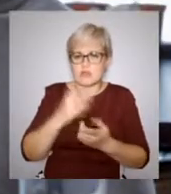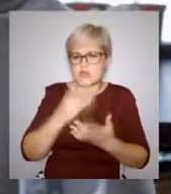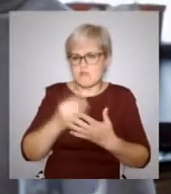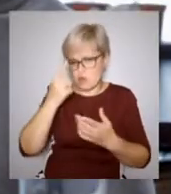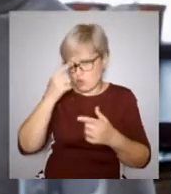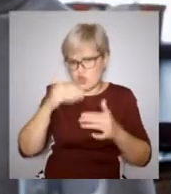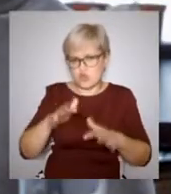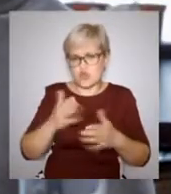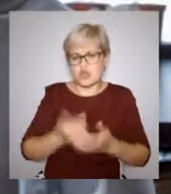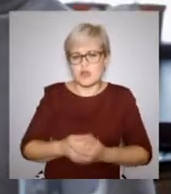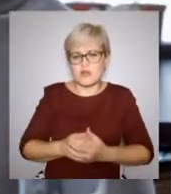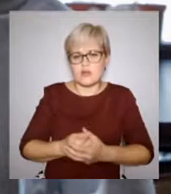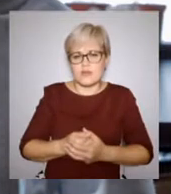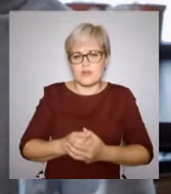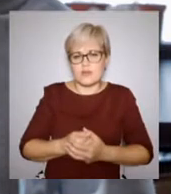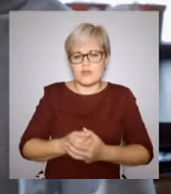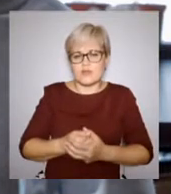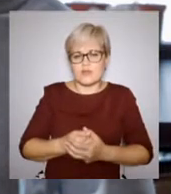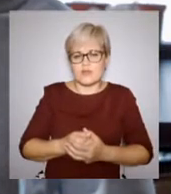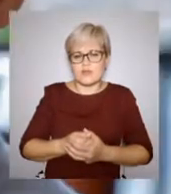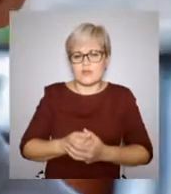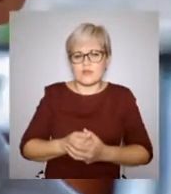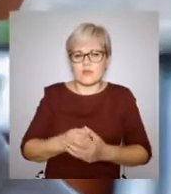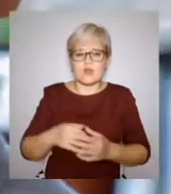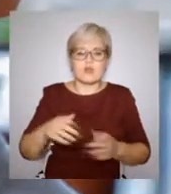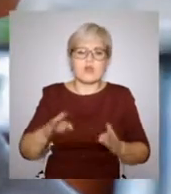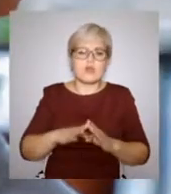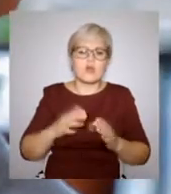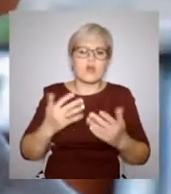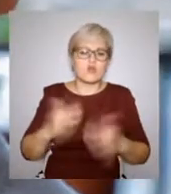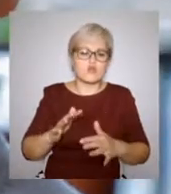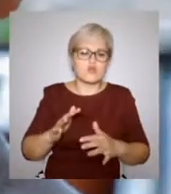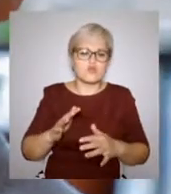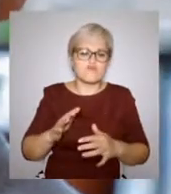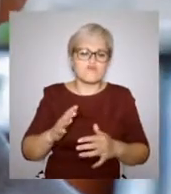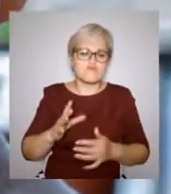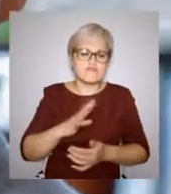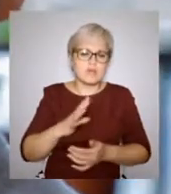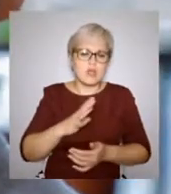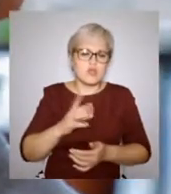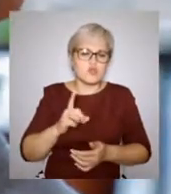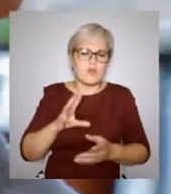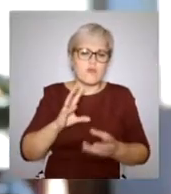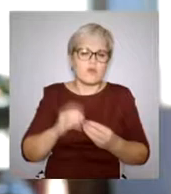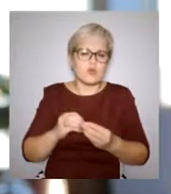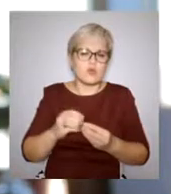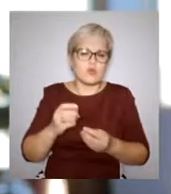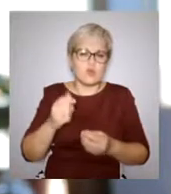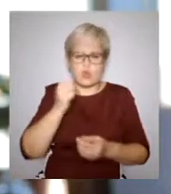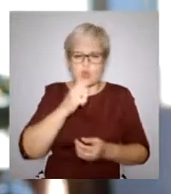заниматься что заставило измениться решение такое сложилось что вроде как всего лишь год только прошу да уже